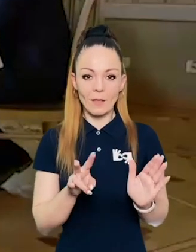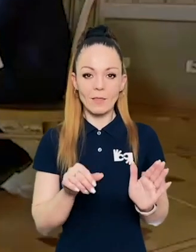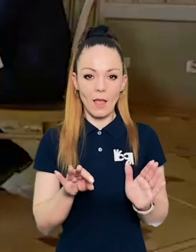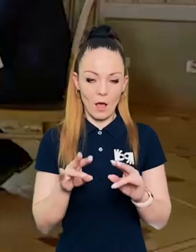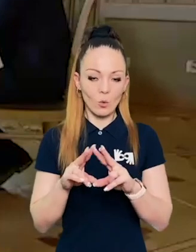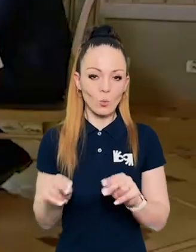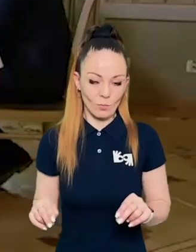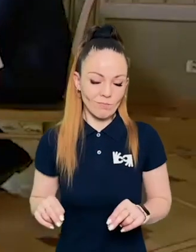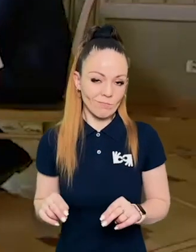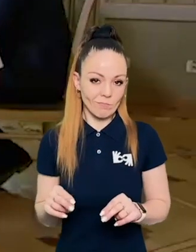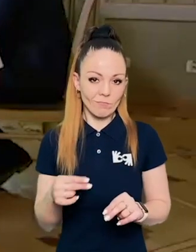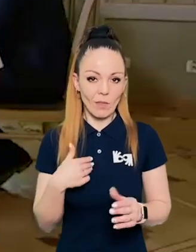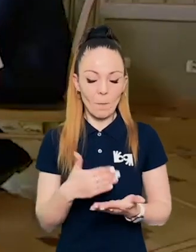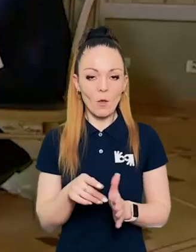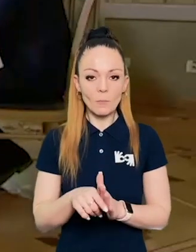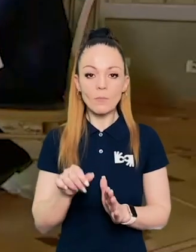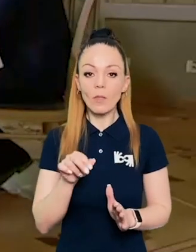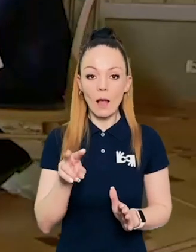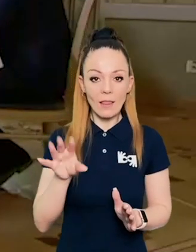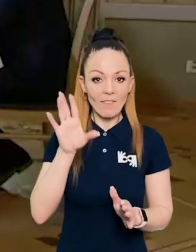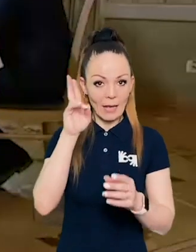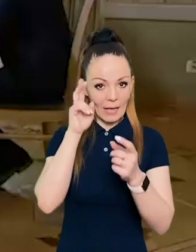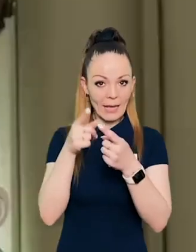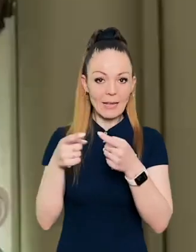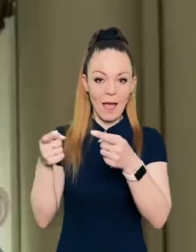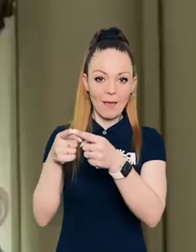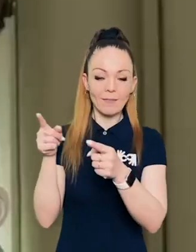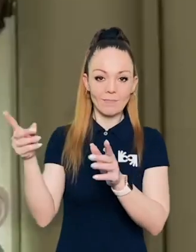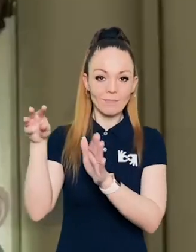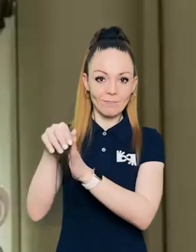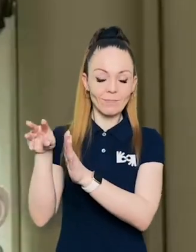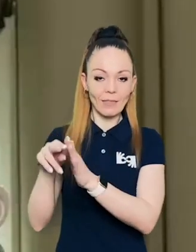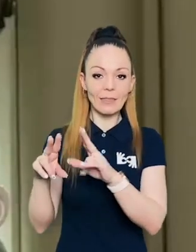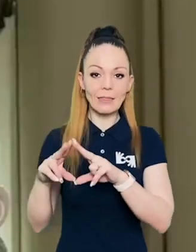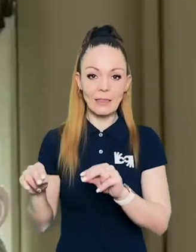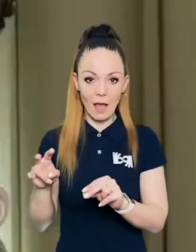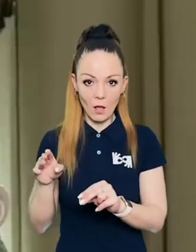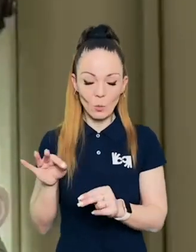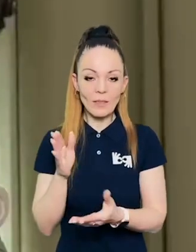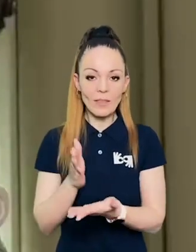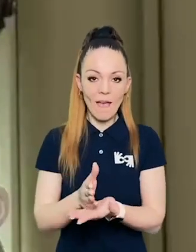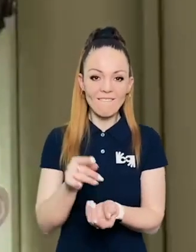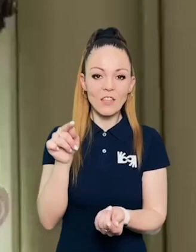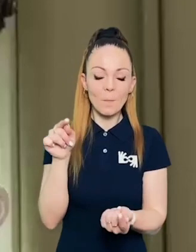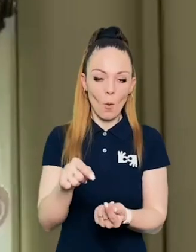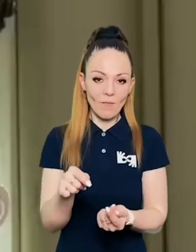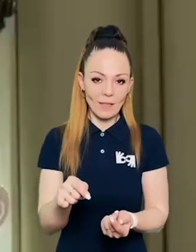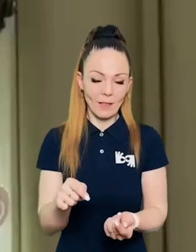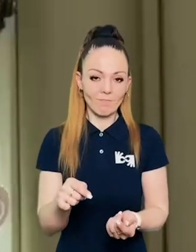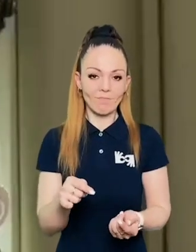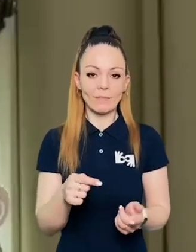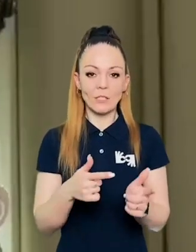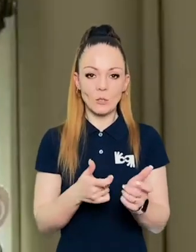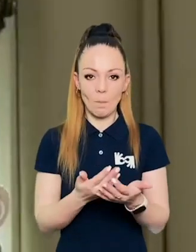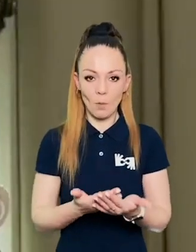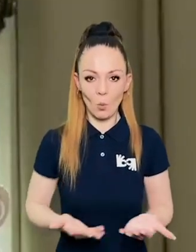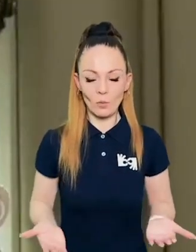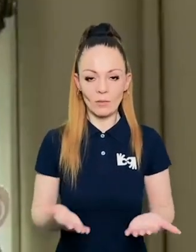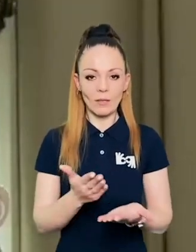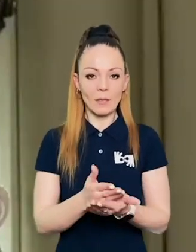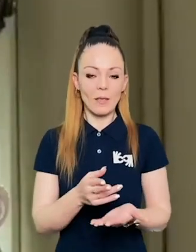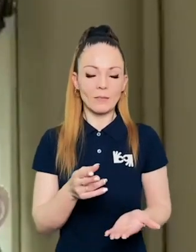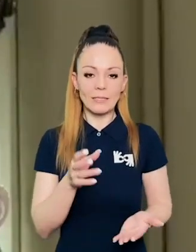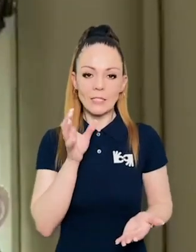обговорювати глибоко питання НАТО, я маю на увазі, але в країнах НАТО є відповідна